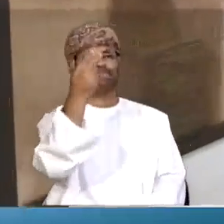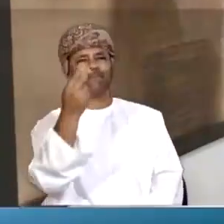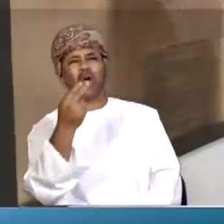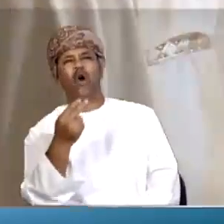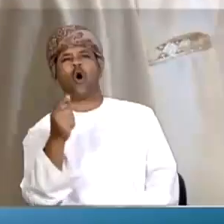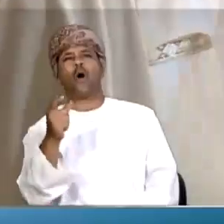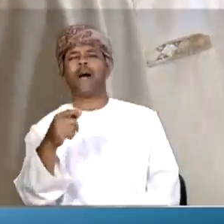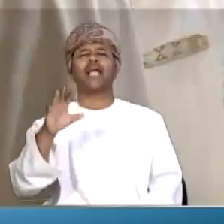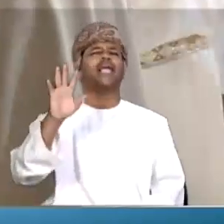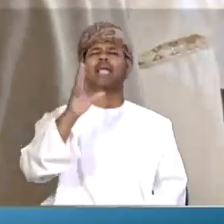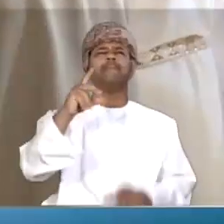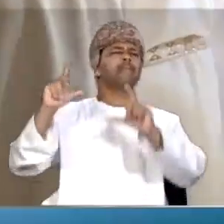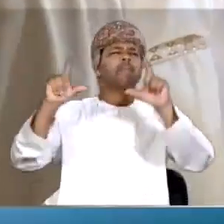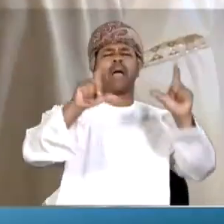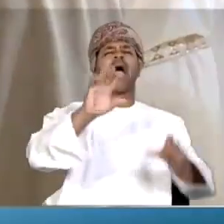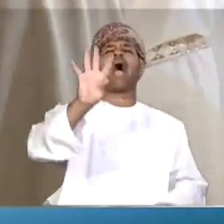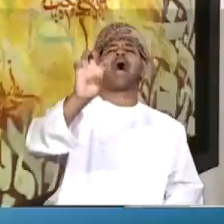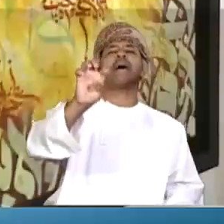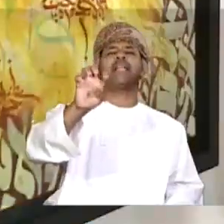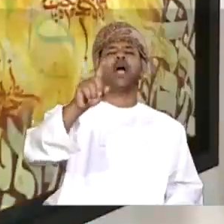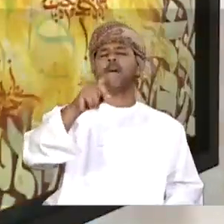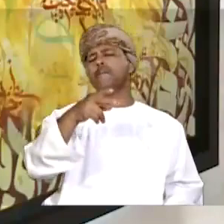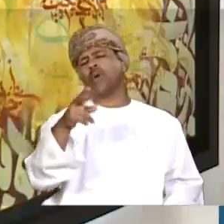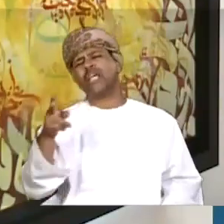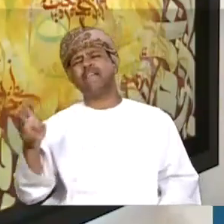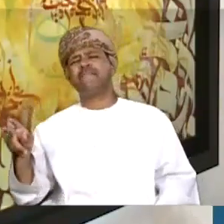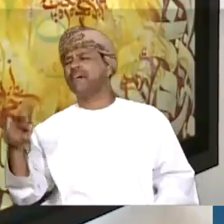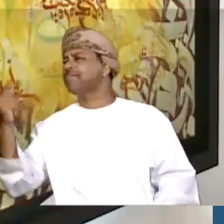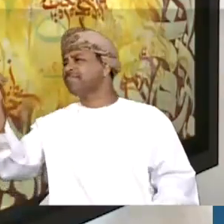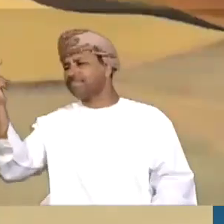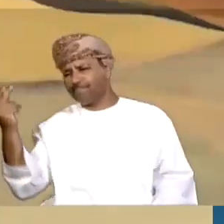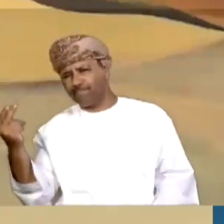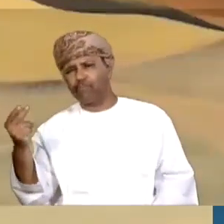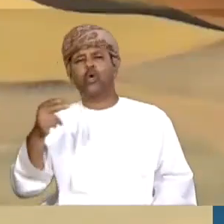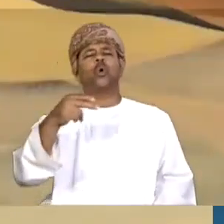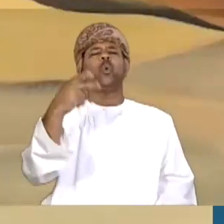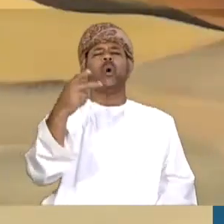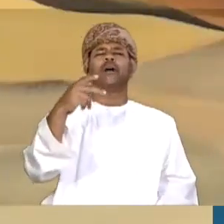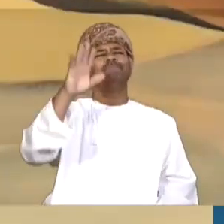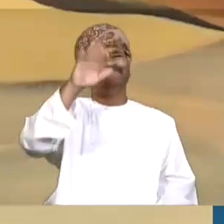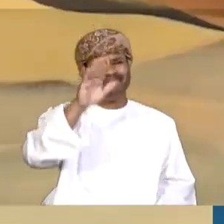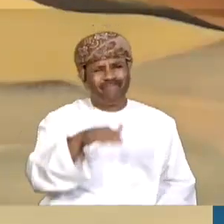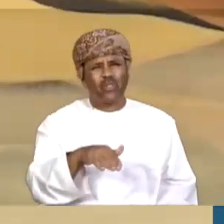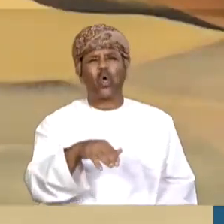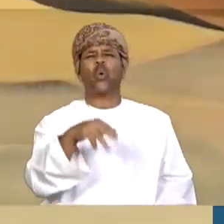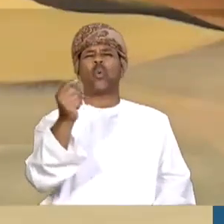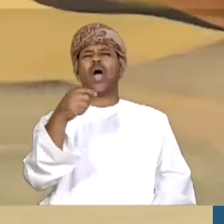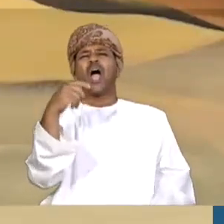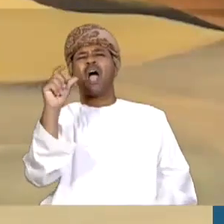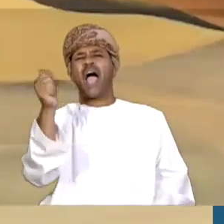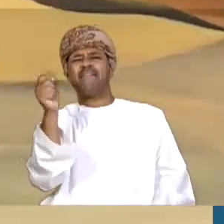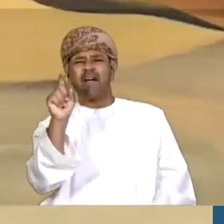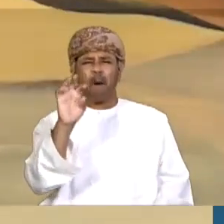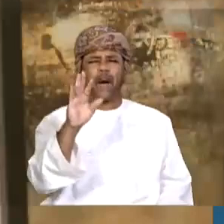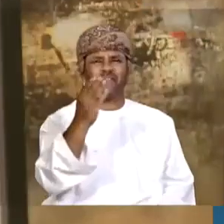في 40 لوحة لمختلف المدارس الفنية التشكيلية والتجريدية والحروفية. تنطبع